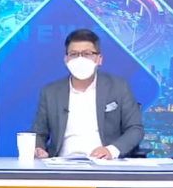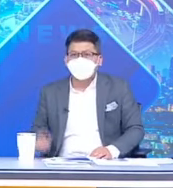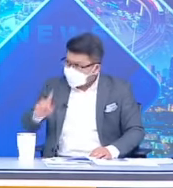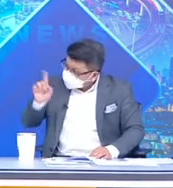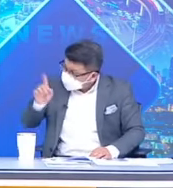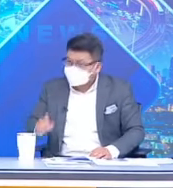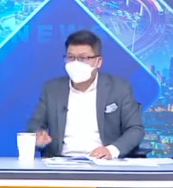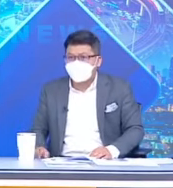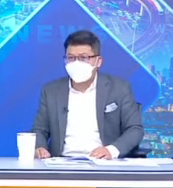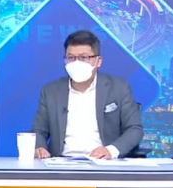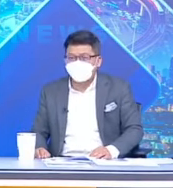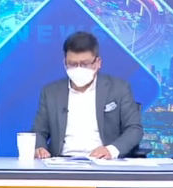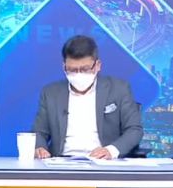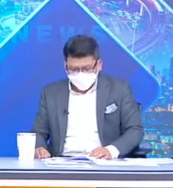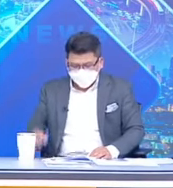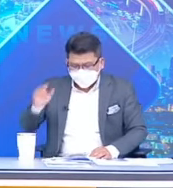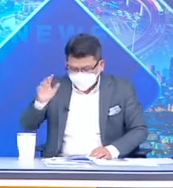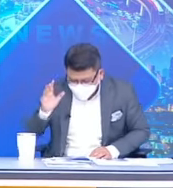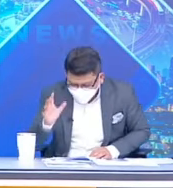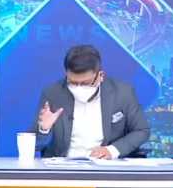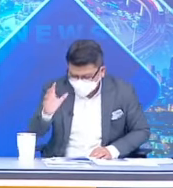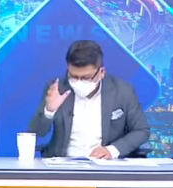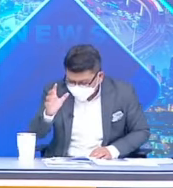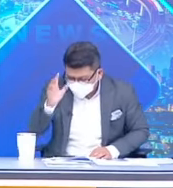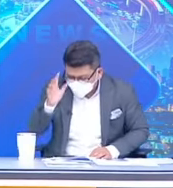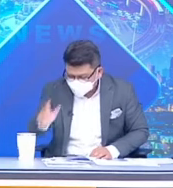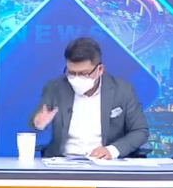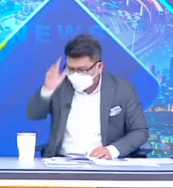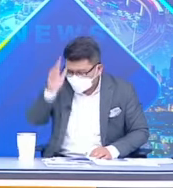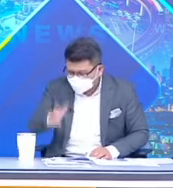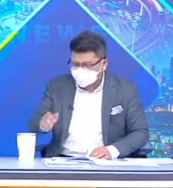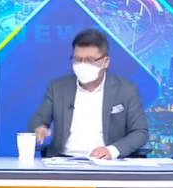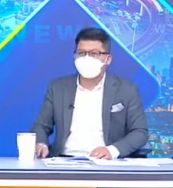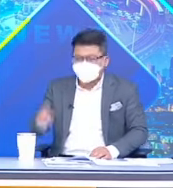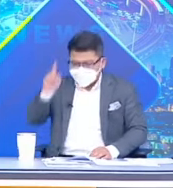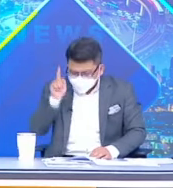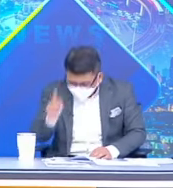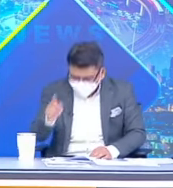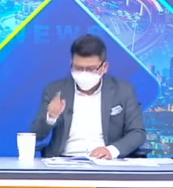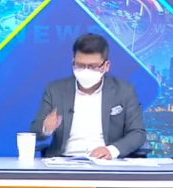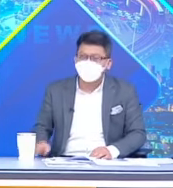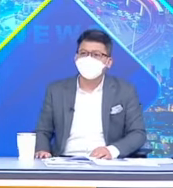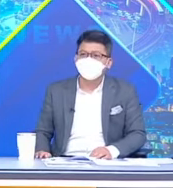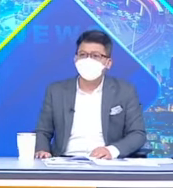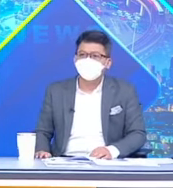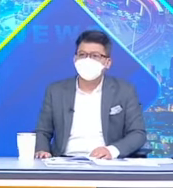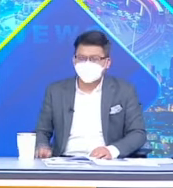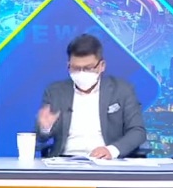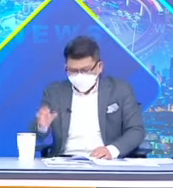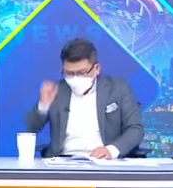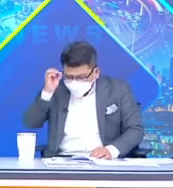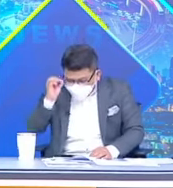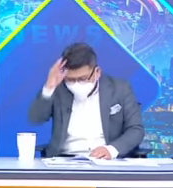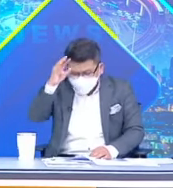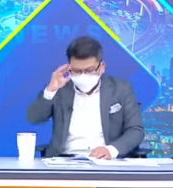ป ั จจุบันยังอยู่เพื่อไทยนะฮะป ะ เนาะเคยแฉกลโกงกลกินไว้ในรู้ทันทักษิณส